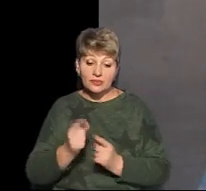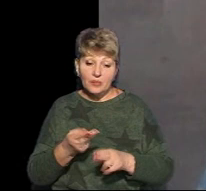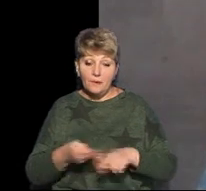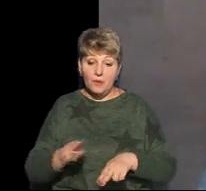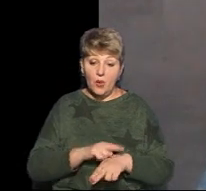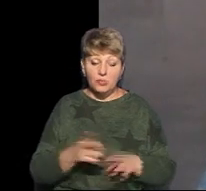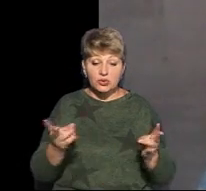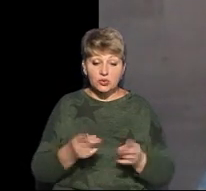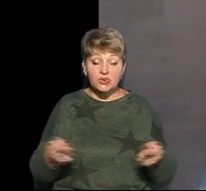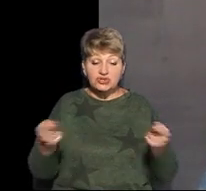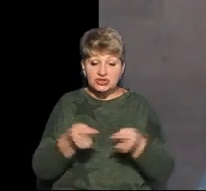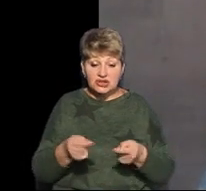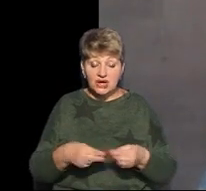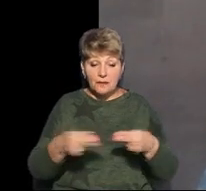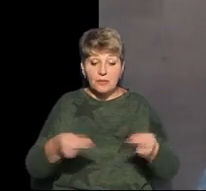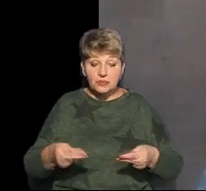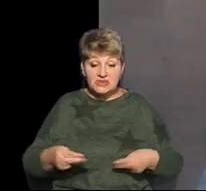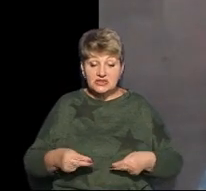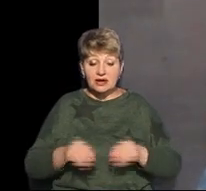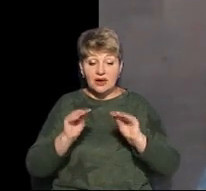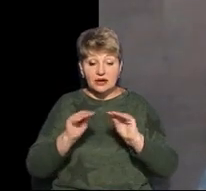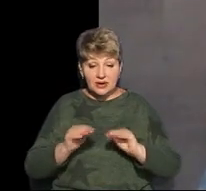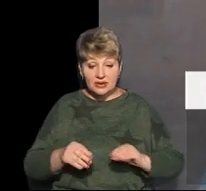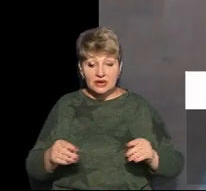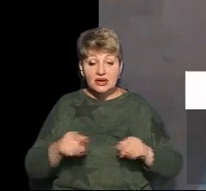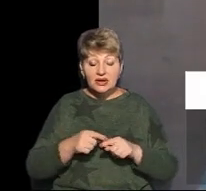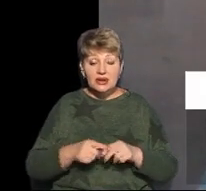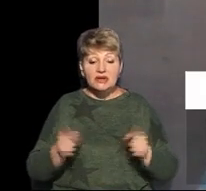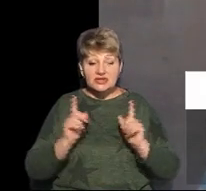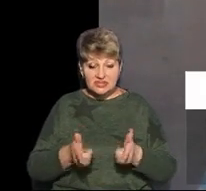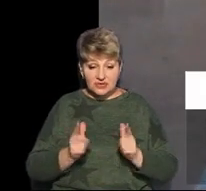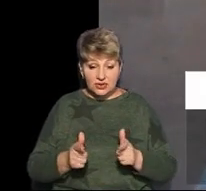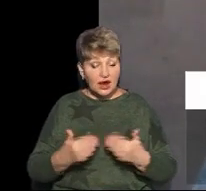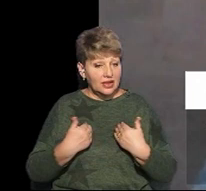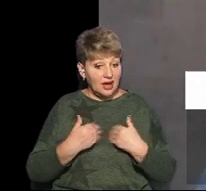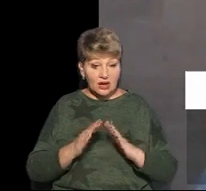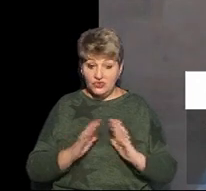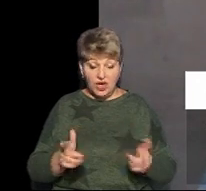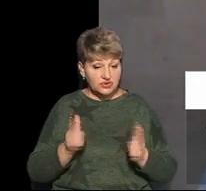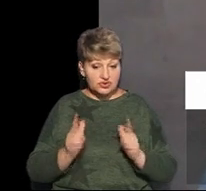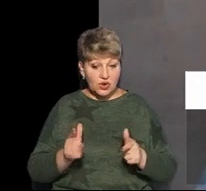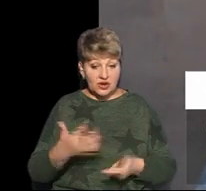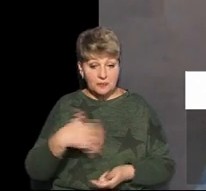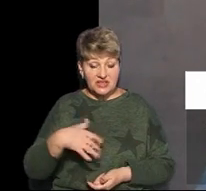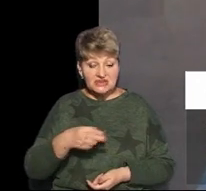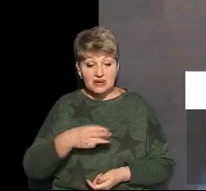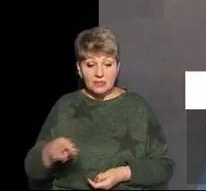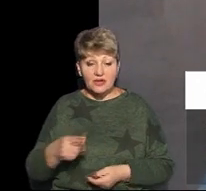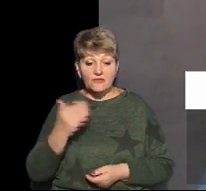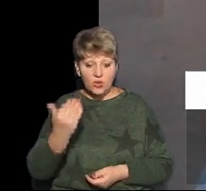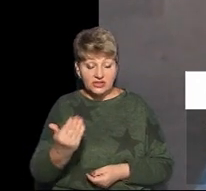чітко підписати акти звірки, тому що я особисто не погоджуюсь на таку цифру 50 мільйонів, вона